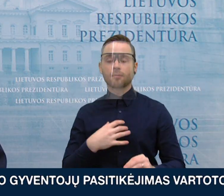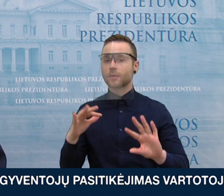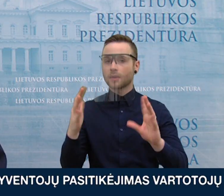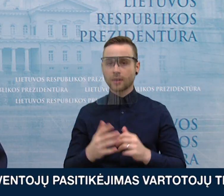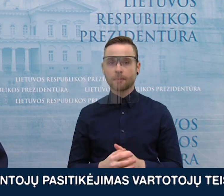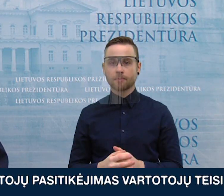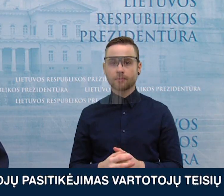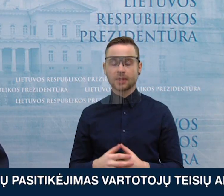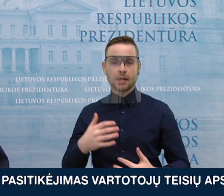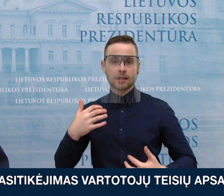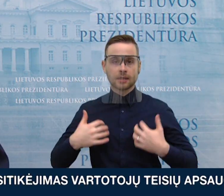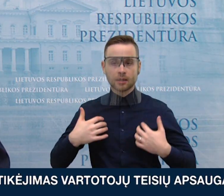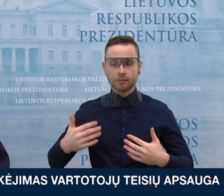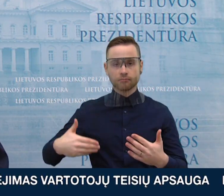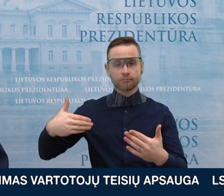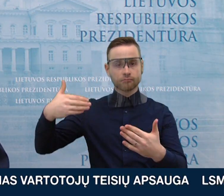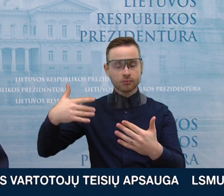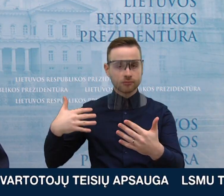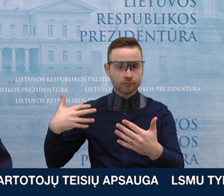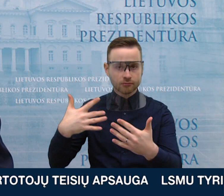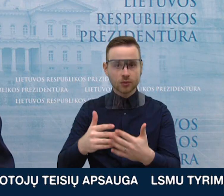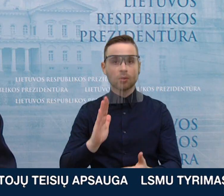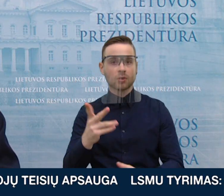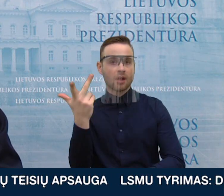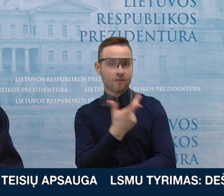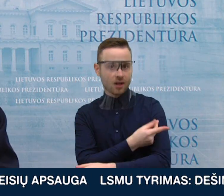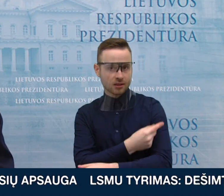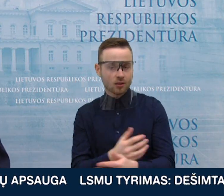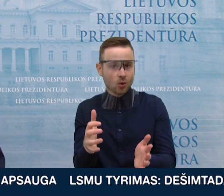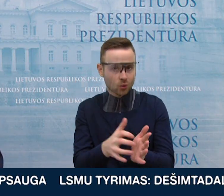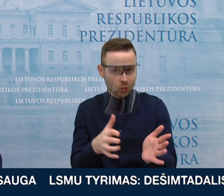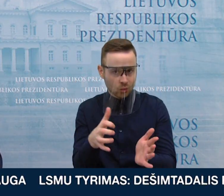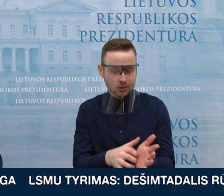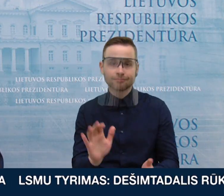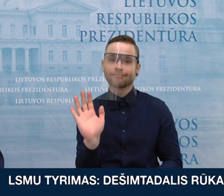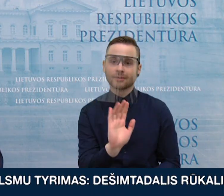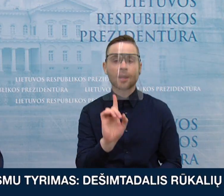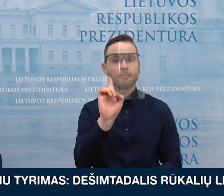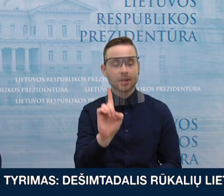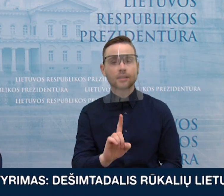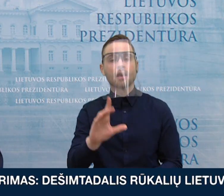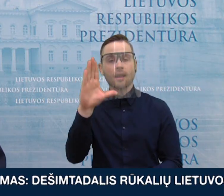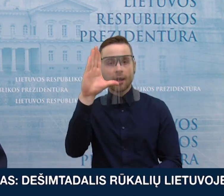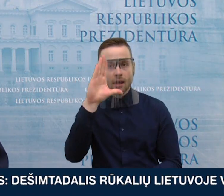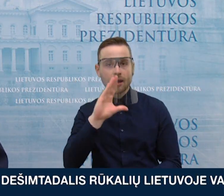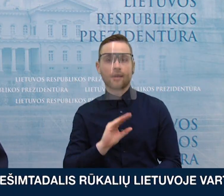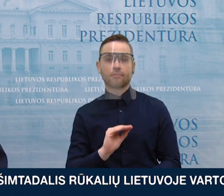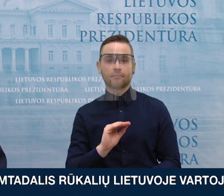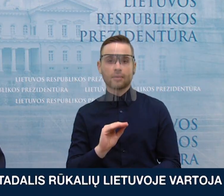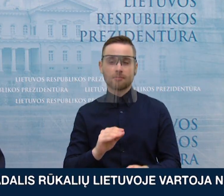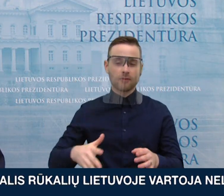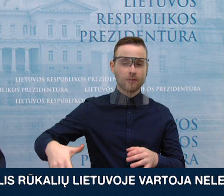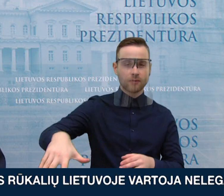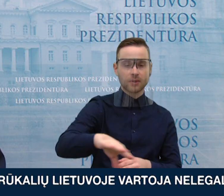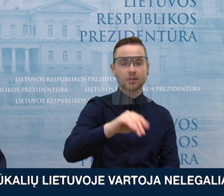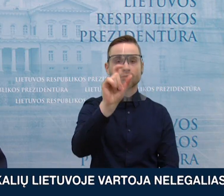artimiausio ateityje svarbiausias iššūkis bus nebe vakcinos trūkumas, o sugebėjimas masiškai